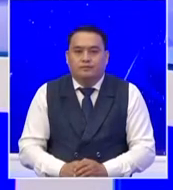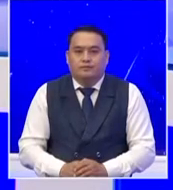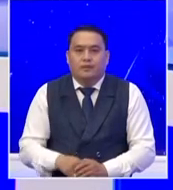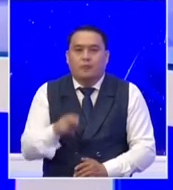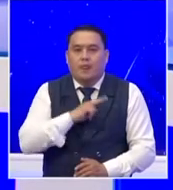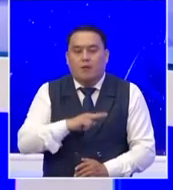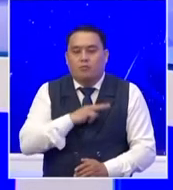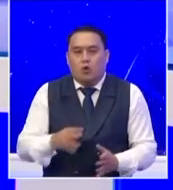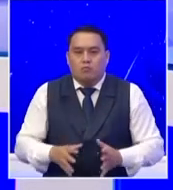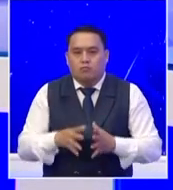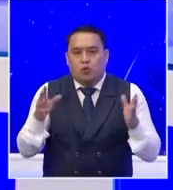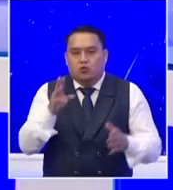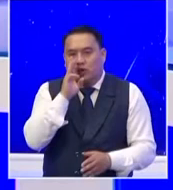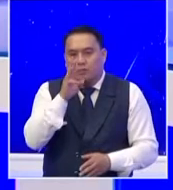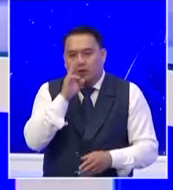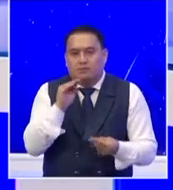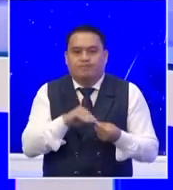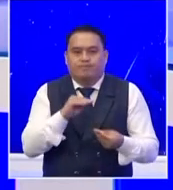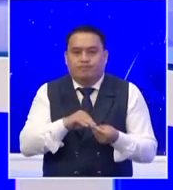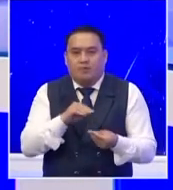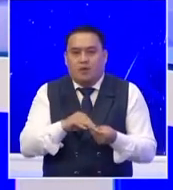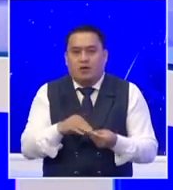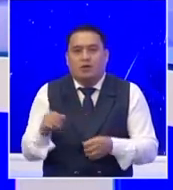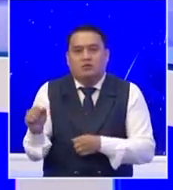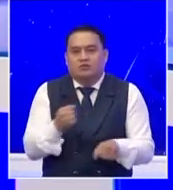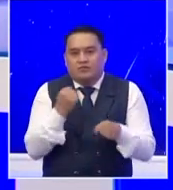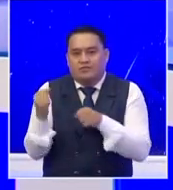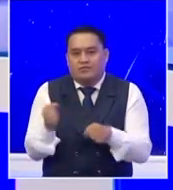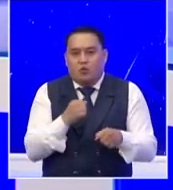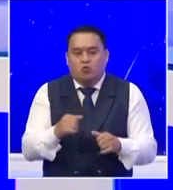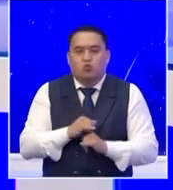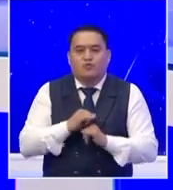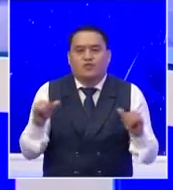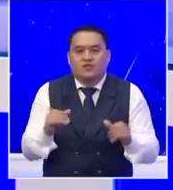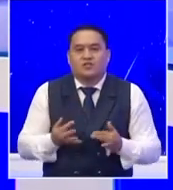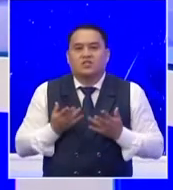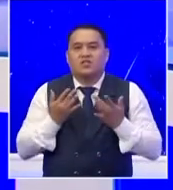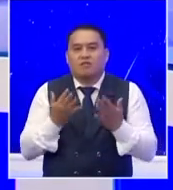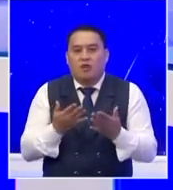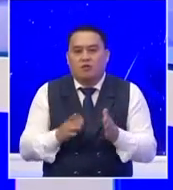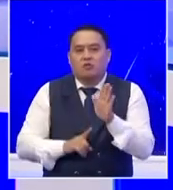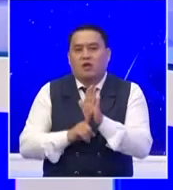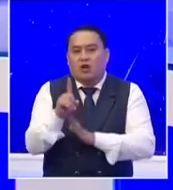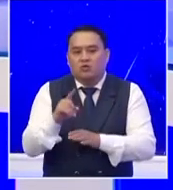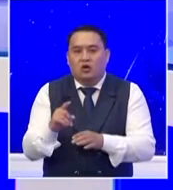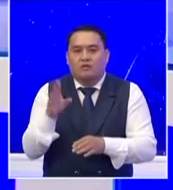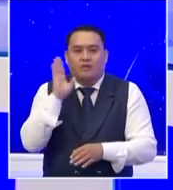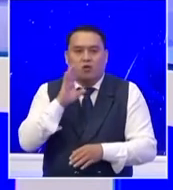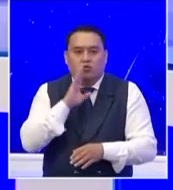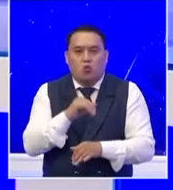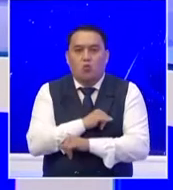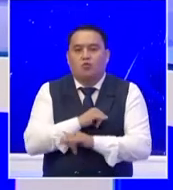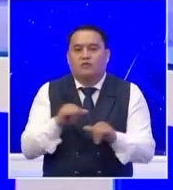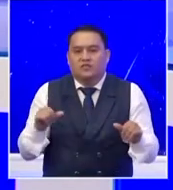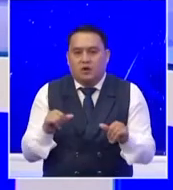Работы больше, зарплата та же. Актауские дворники просят увеличить им трудовые оклады. С началом поливного сезона хлопот у